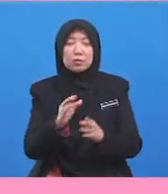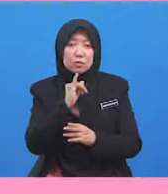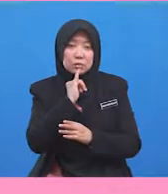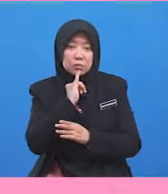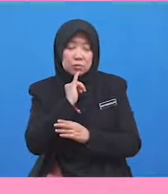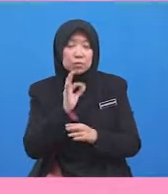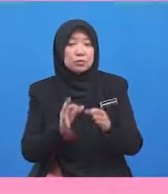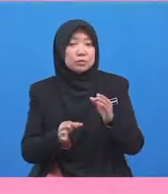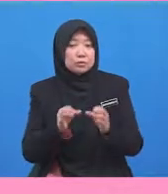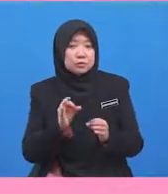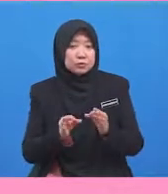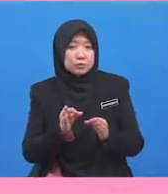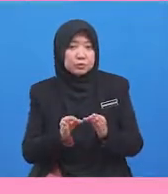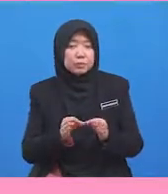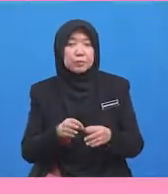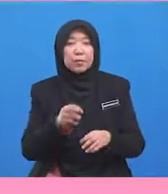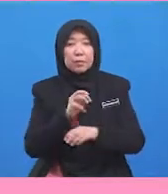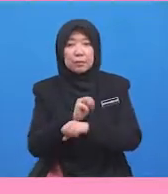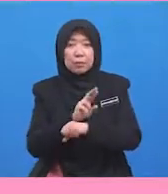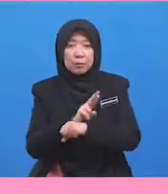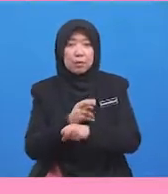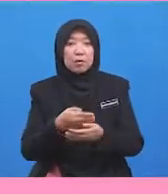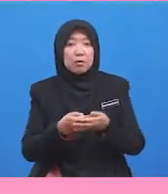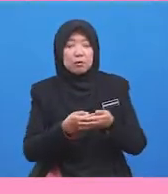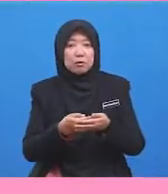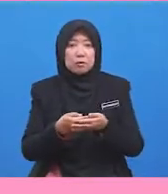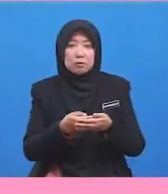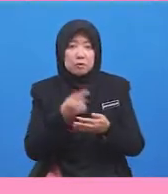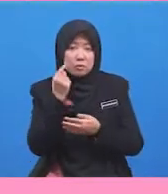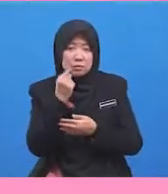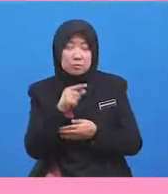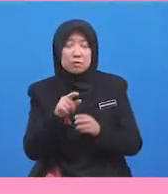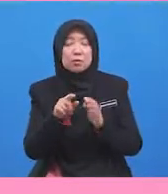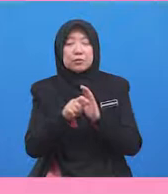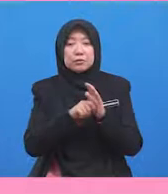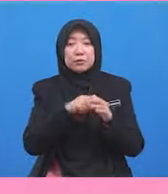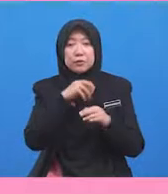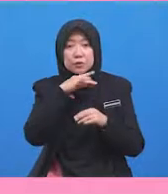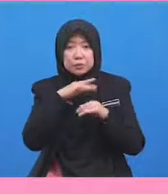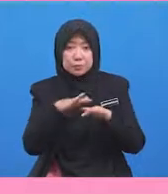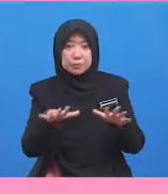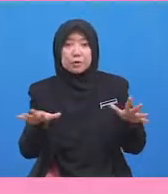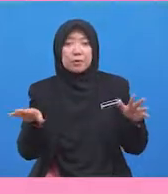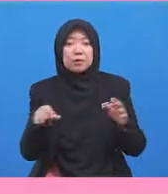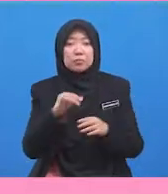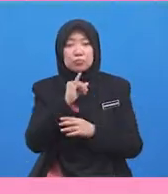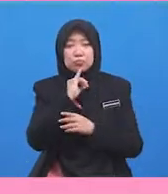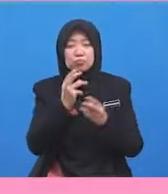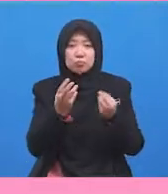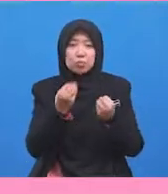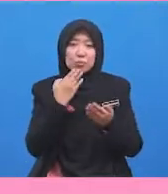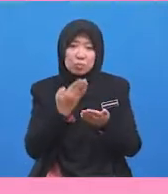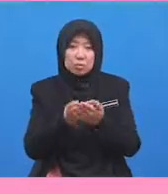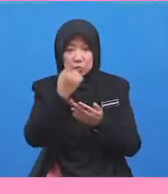Marwah anak gadisnya tercemar setiap ibu bapak pastinya menginginkan sesuatu yang terbaik buat